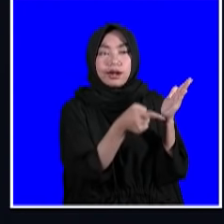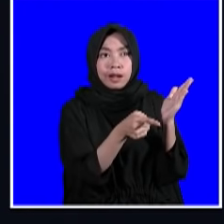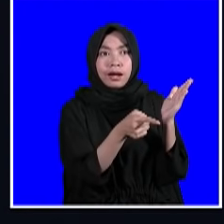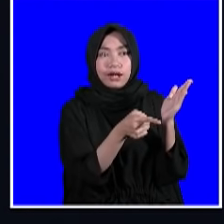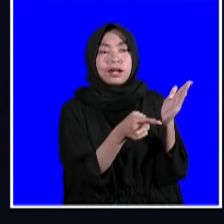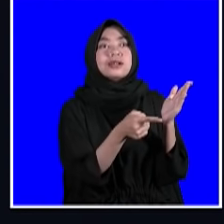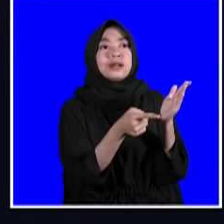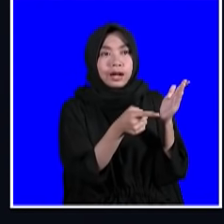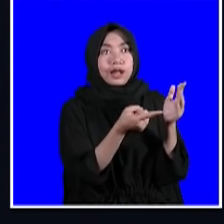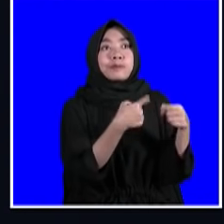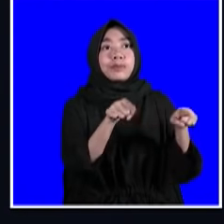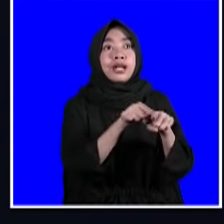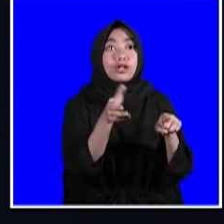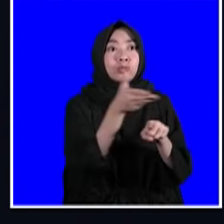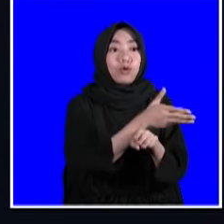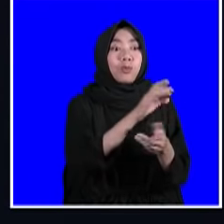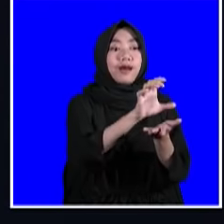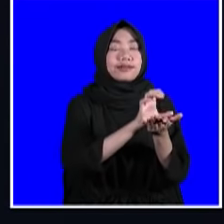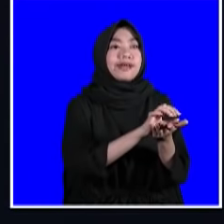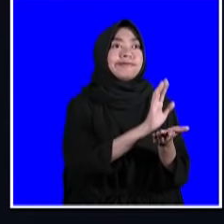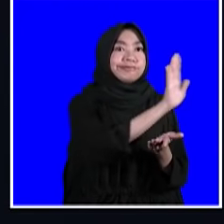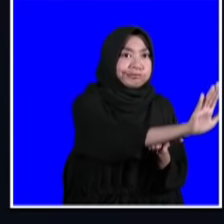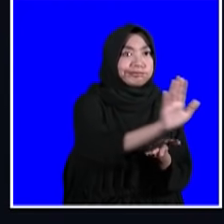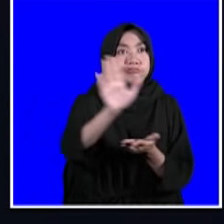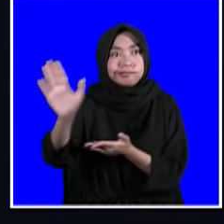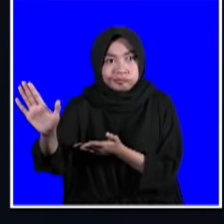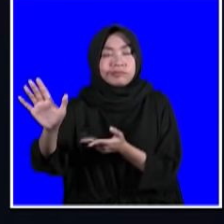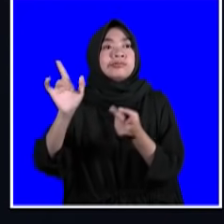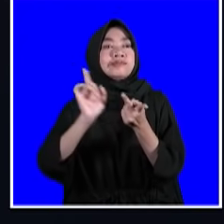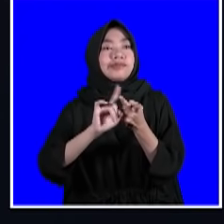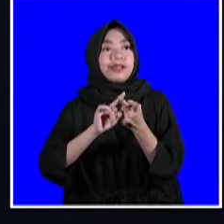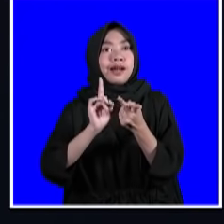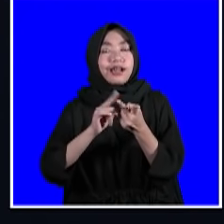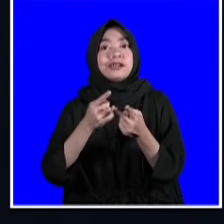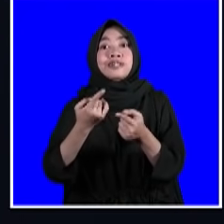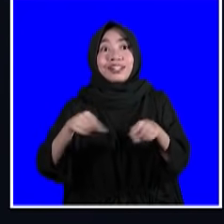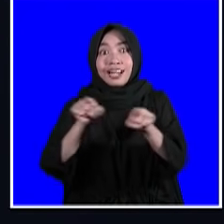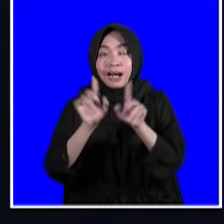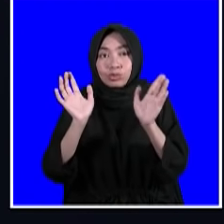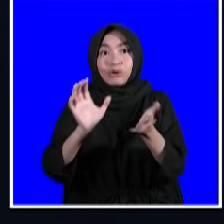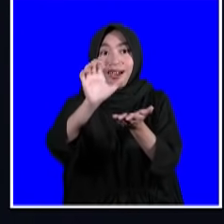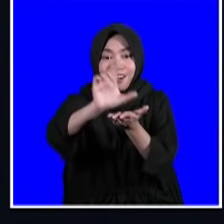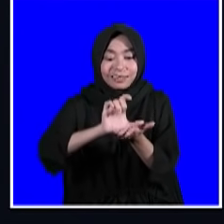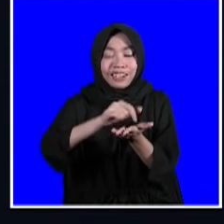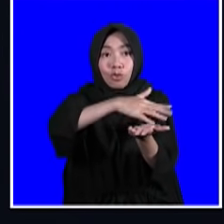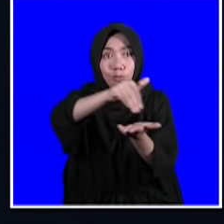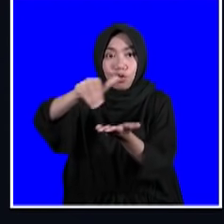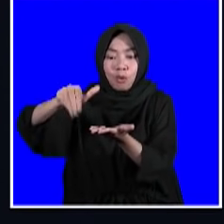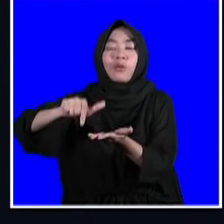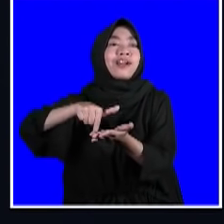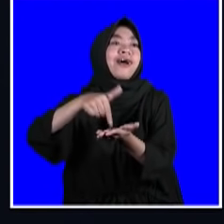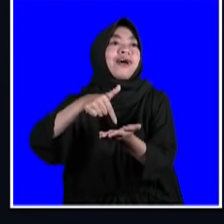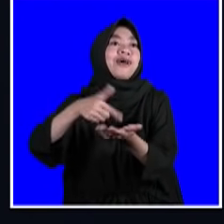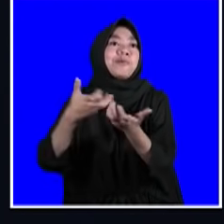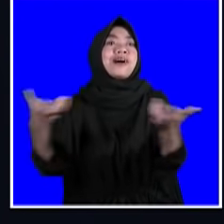sebelum pernikahan tetap menjadi bagian masing-masing, sementara hanya harta setelah pernikahan saja yang bisa dibagi